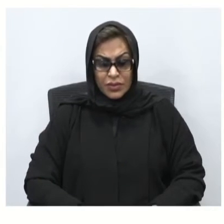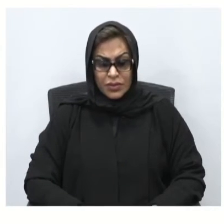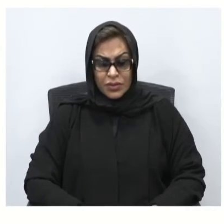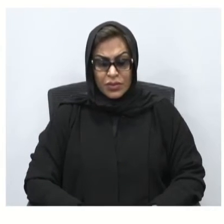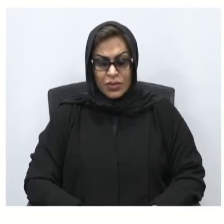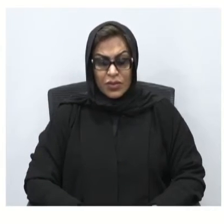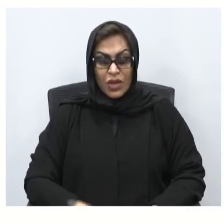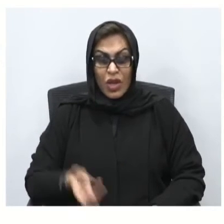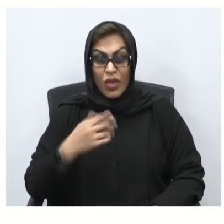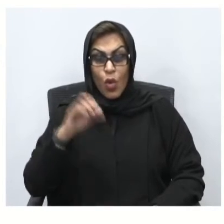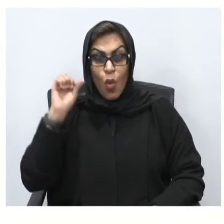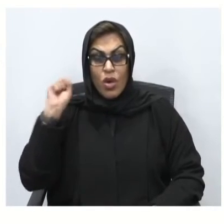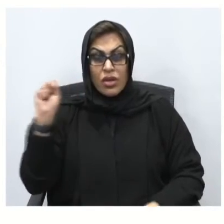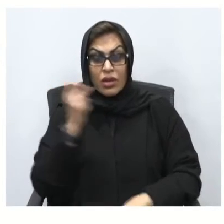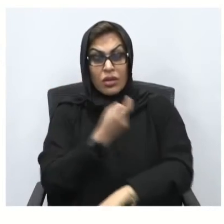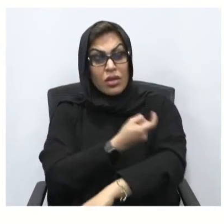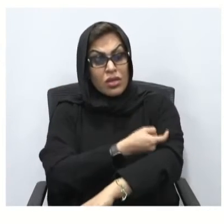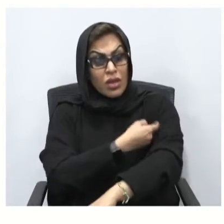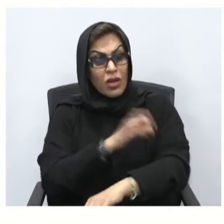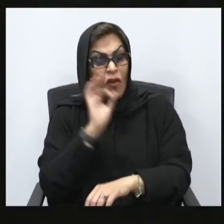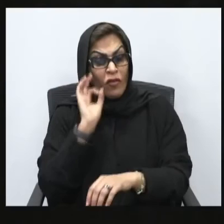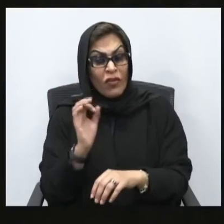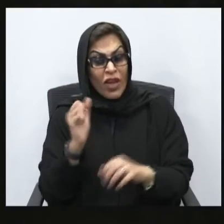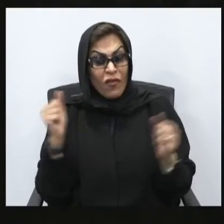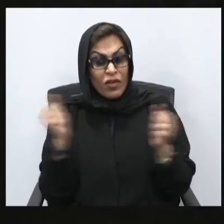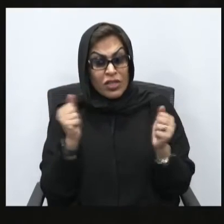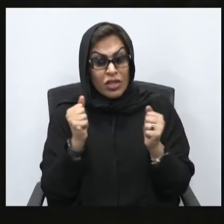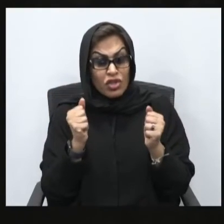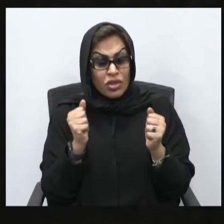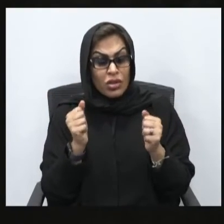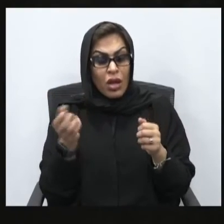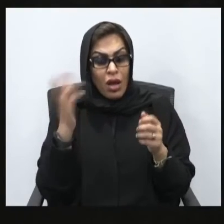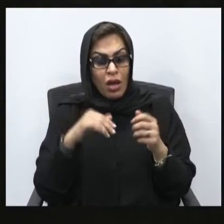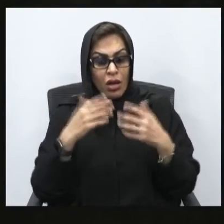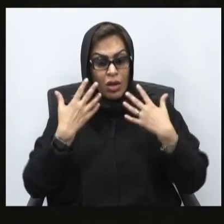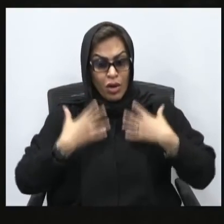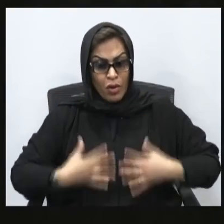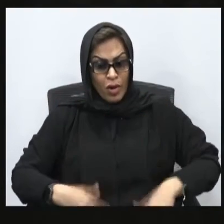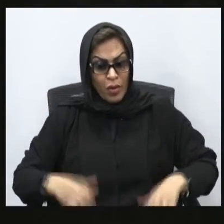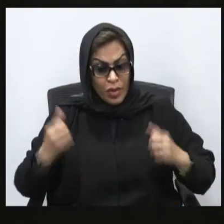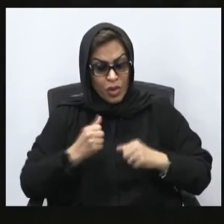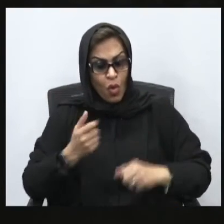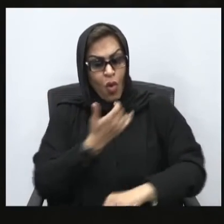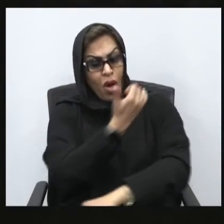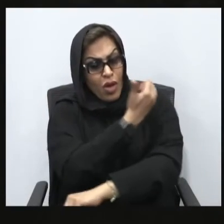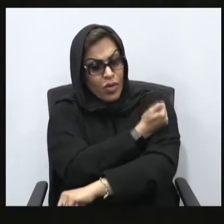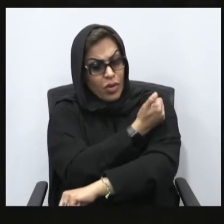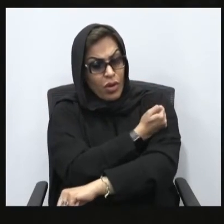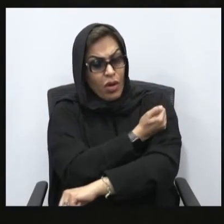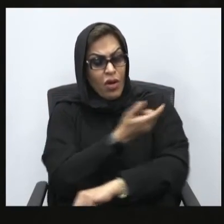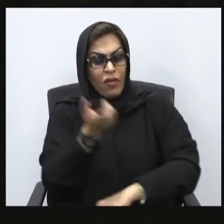تحرص وزاره الصحه دائما وتنبه في فصل الشتاء تحديدا على اخذ اللقاح الخاص